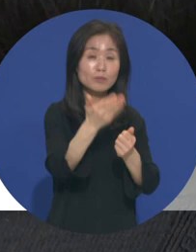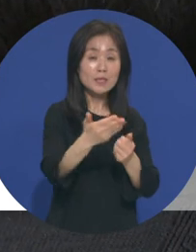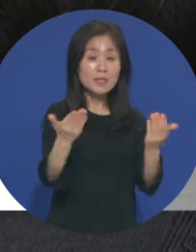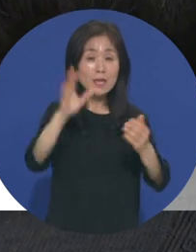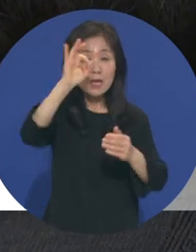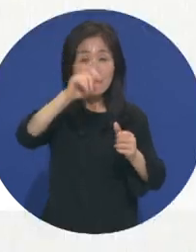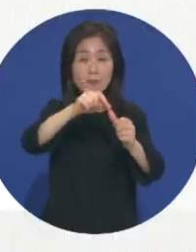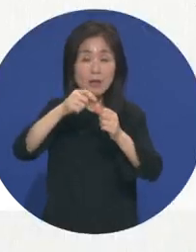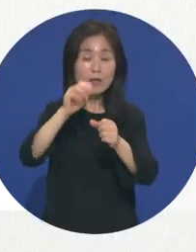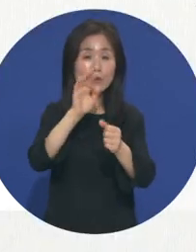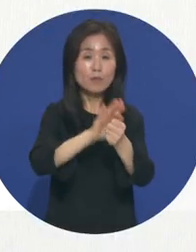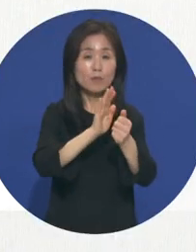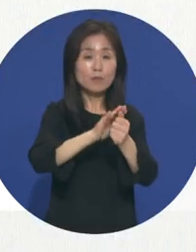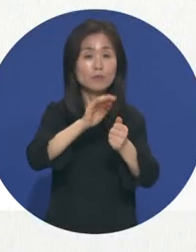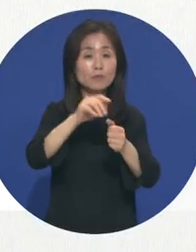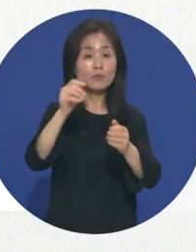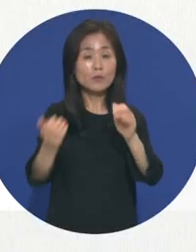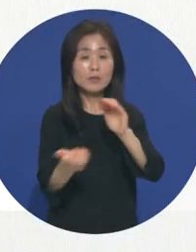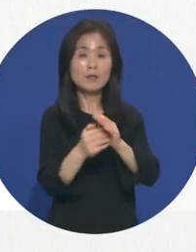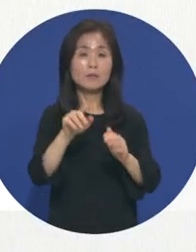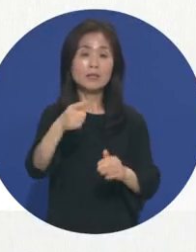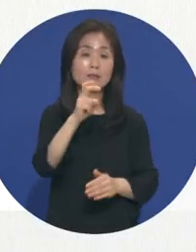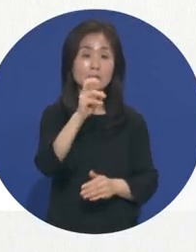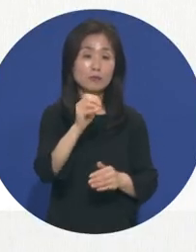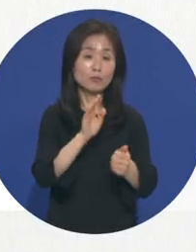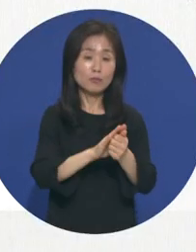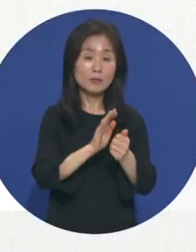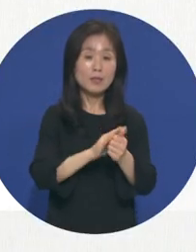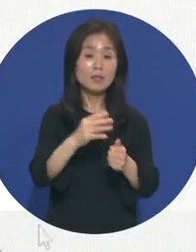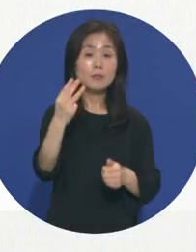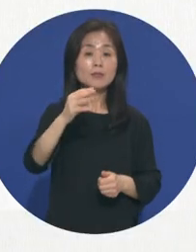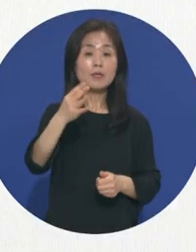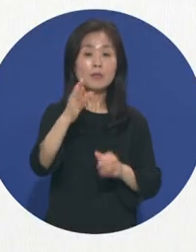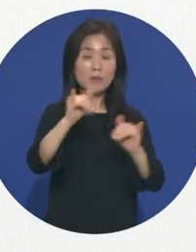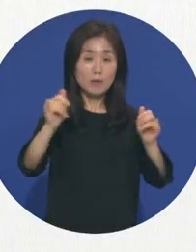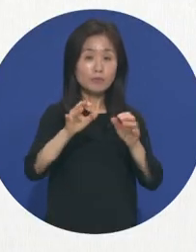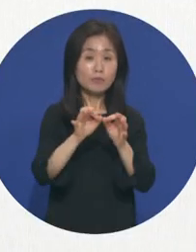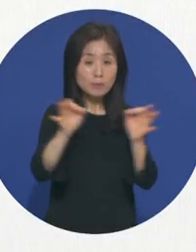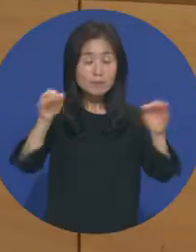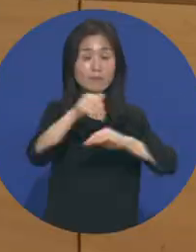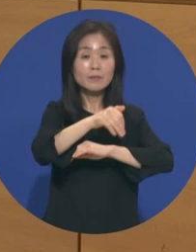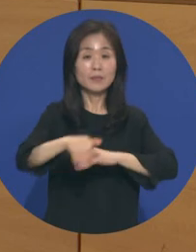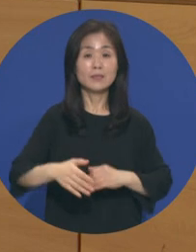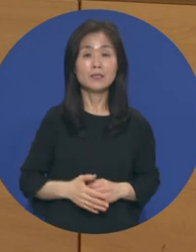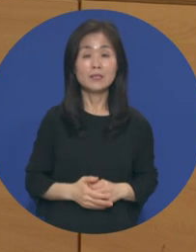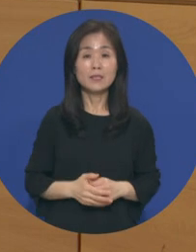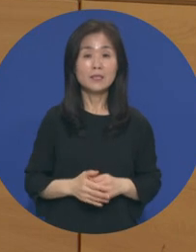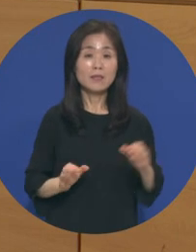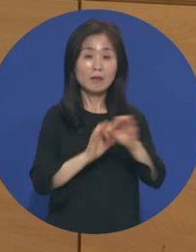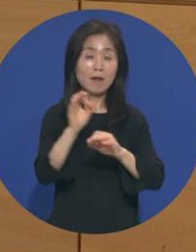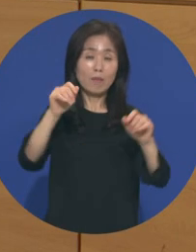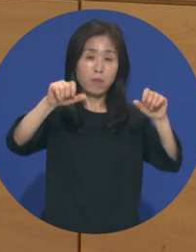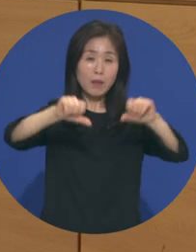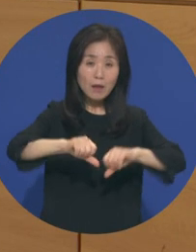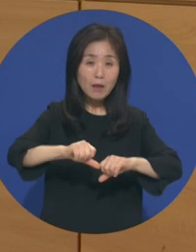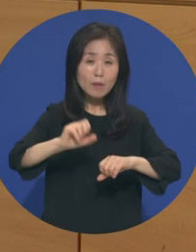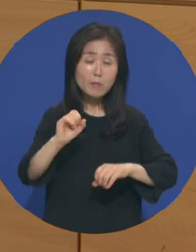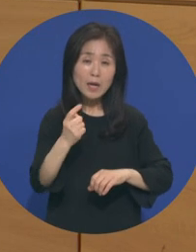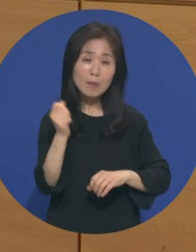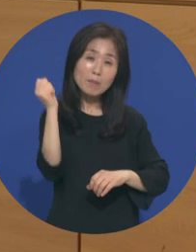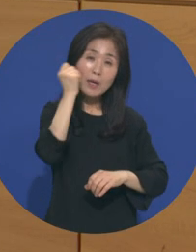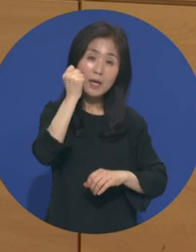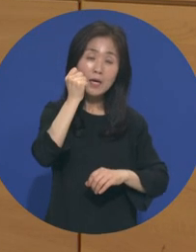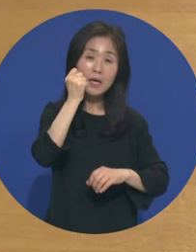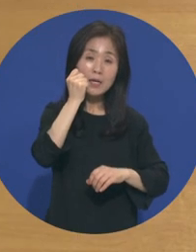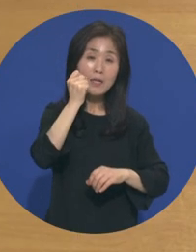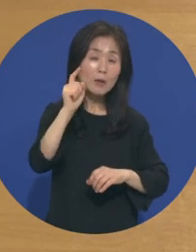돕기 위해 최대 120만 원의 지원금을 3,400명게 지급할 계획입니다 침체된 경기 탓에 직격탄을 맡고